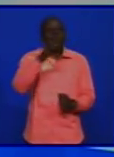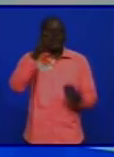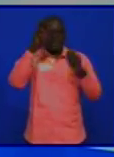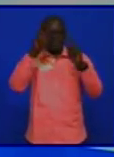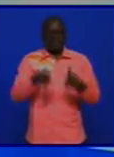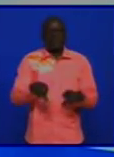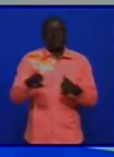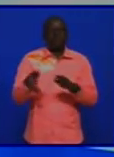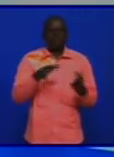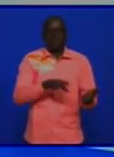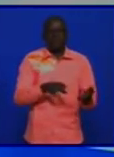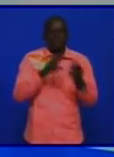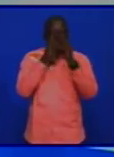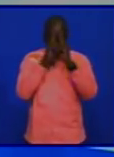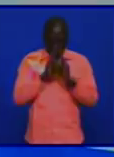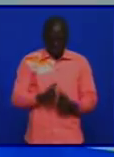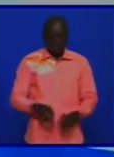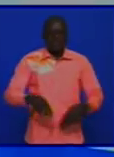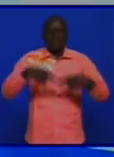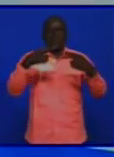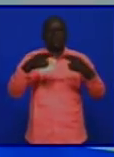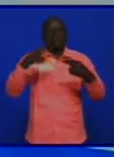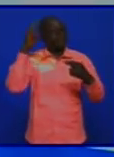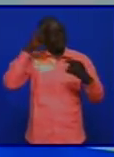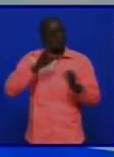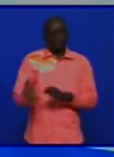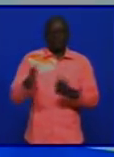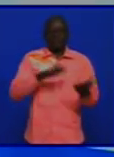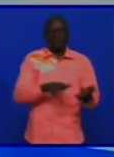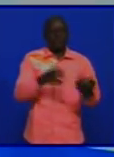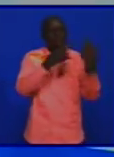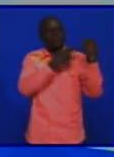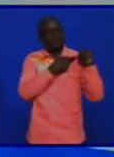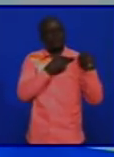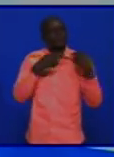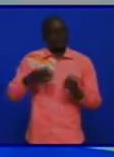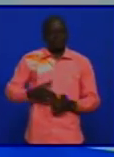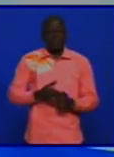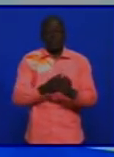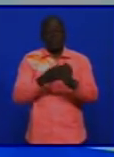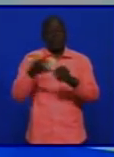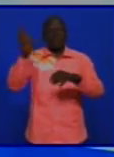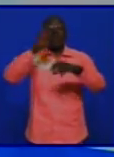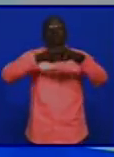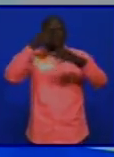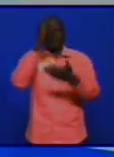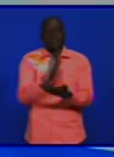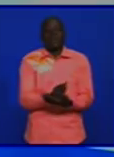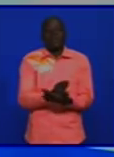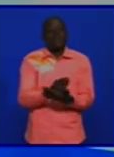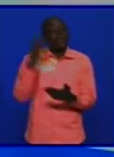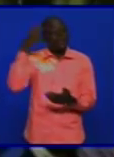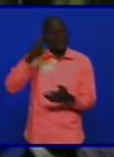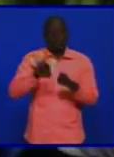Un hommage national est rendu aux disparus dimanche dernier. Les responsables de la compagnie fluviale sont mis aux arrêts et une enquête est